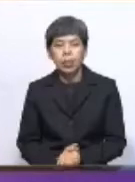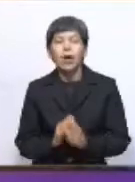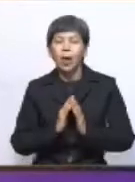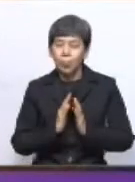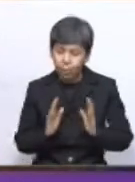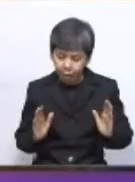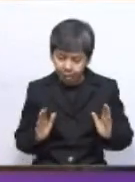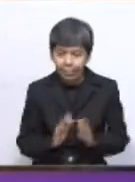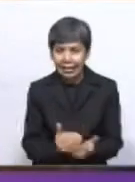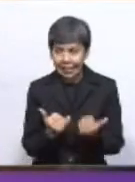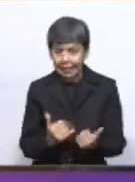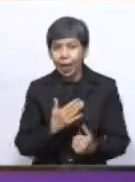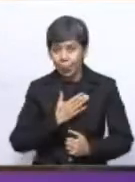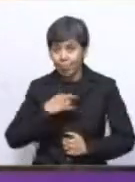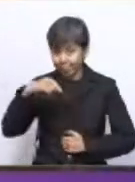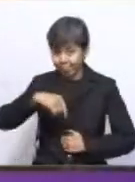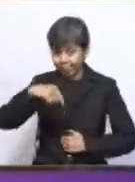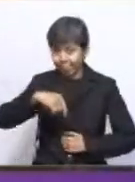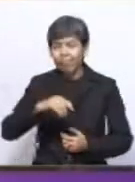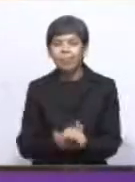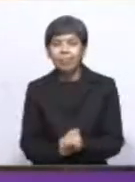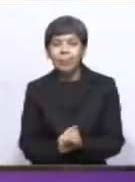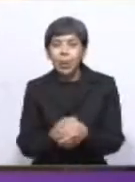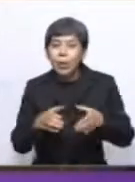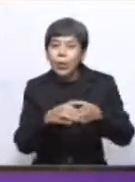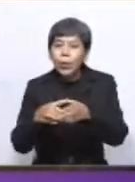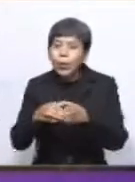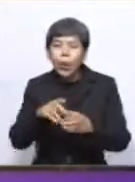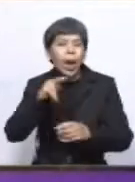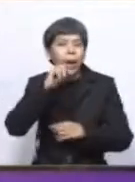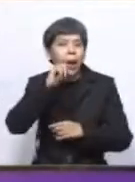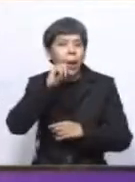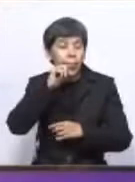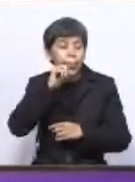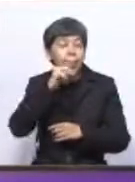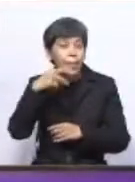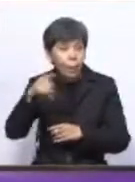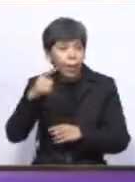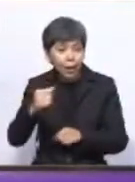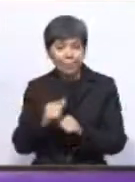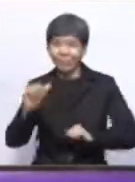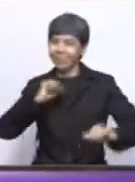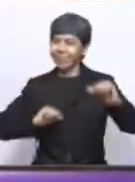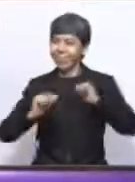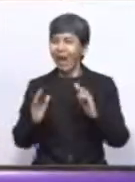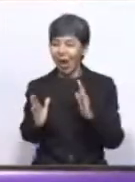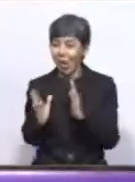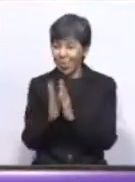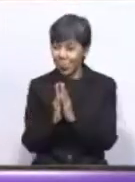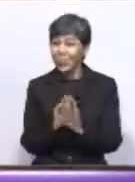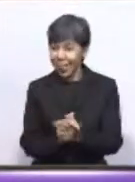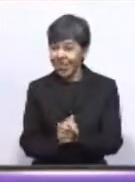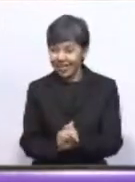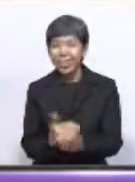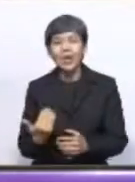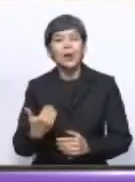ขอบคุณทั้งสองท่านครับขณะนี้นะครับผมอยู่ที่บริเวณของซุ้มการประปานครหลวงนะครับมีตัวละครมาเล่นด้วยซึ่งต